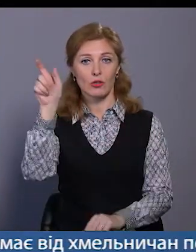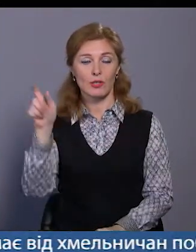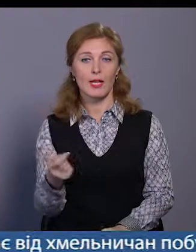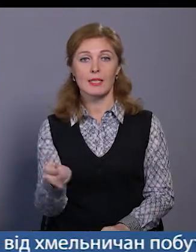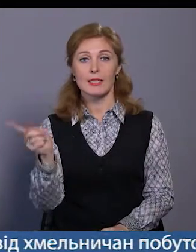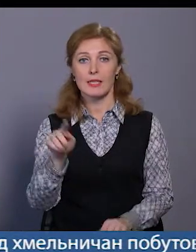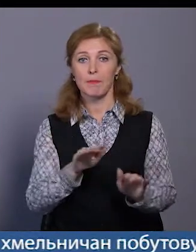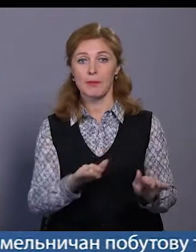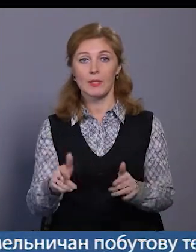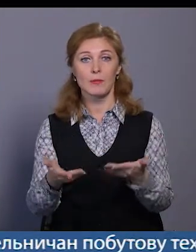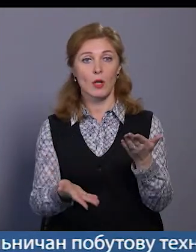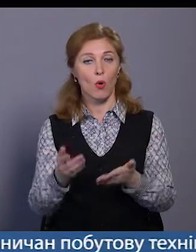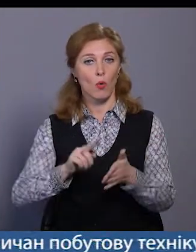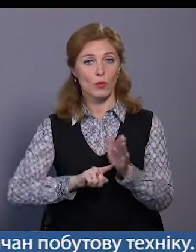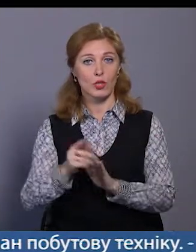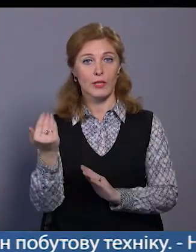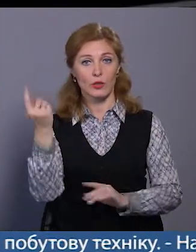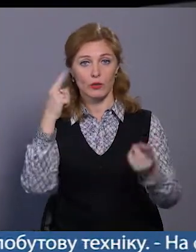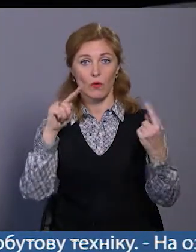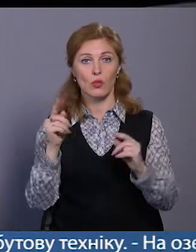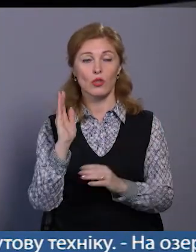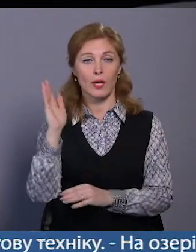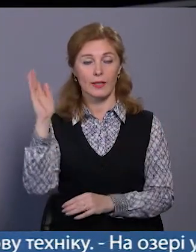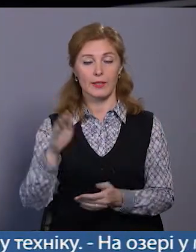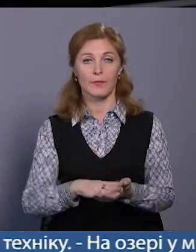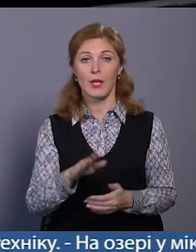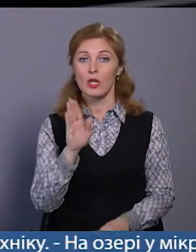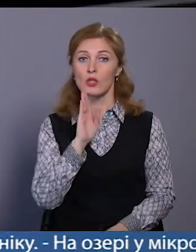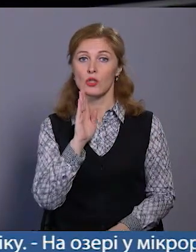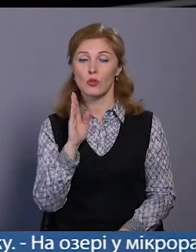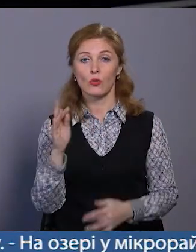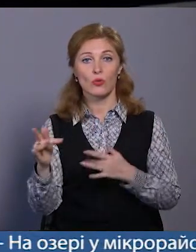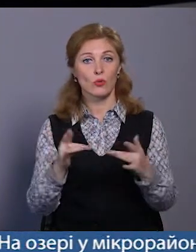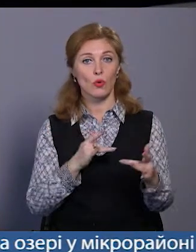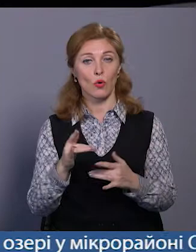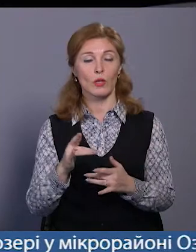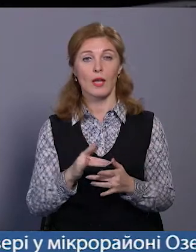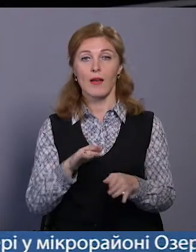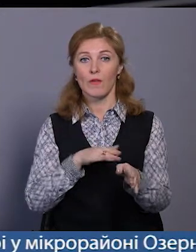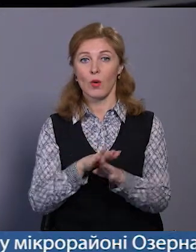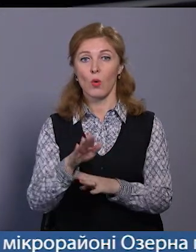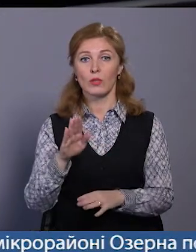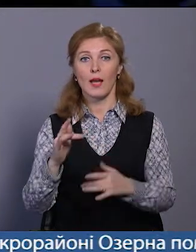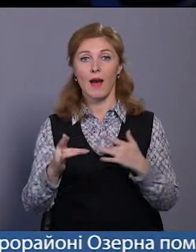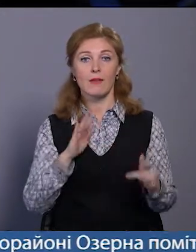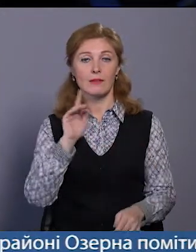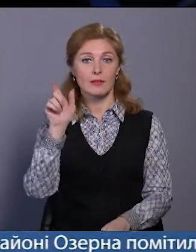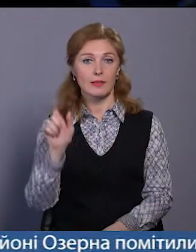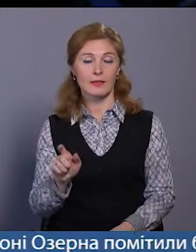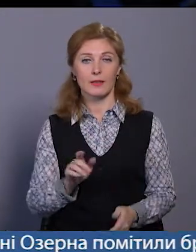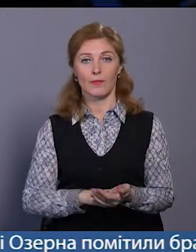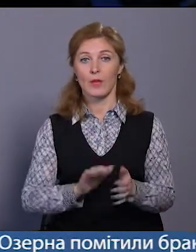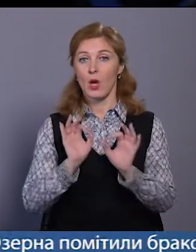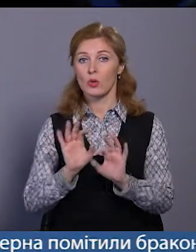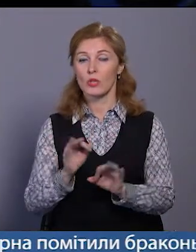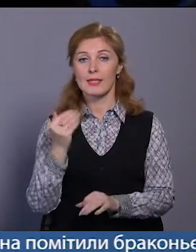місцем, з якого почалася їх творча кар'єра. Жіночу роль у п'єсі «Очі блакитного собаки» виконує артистка нашого театру Катерина Власенко. Каже,